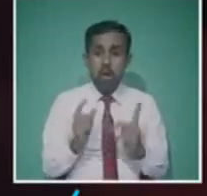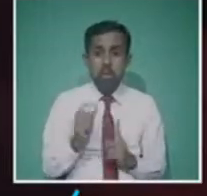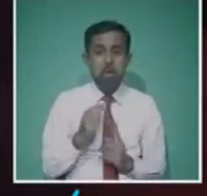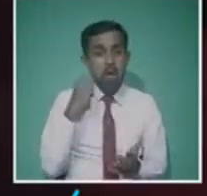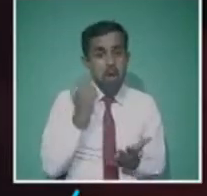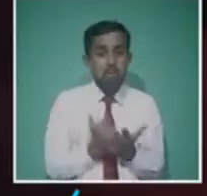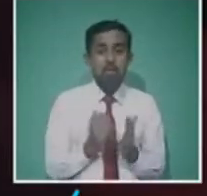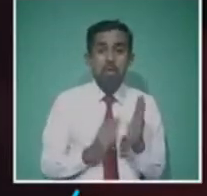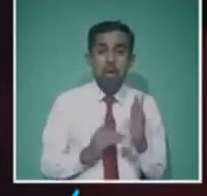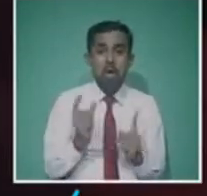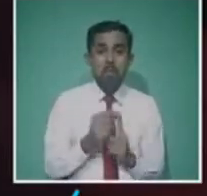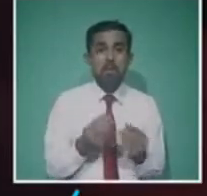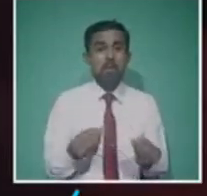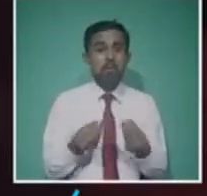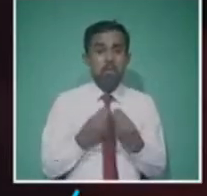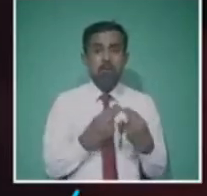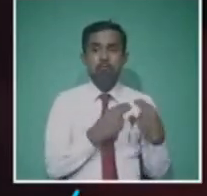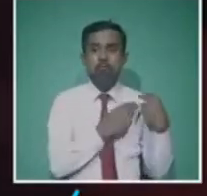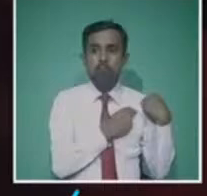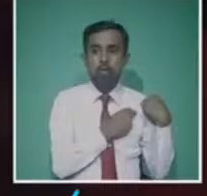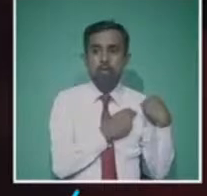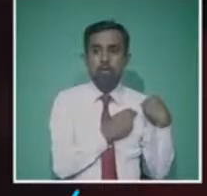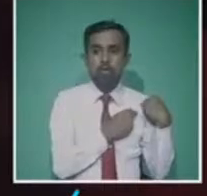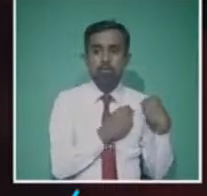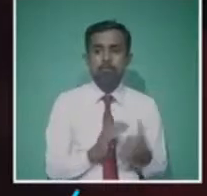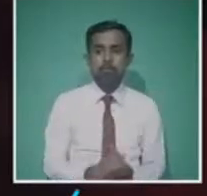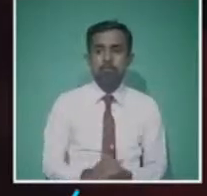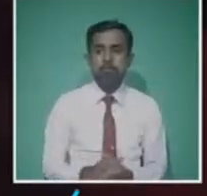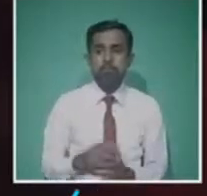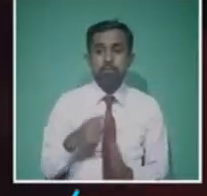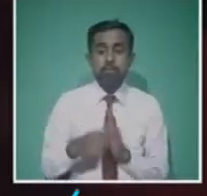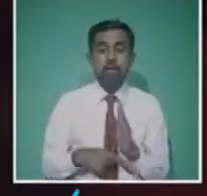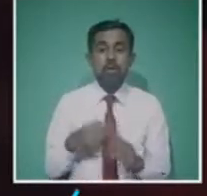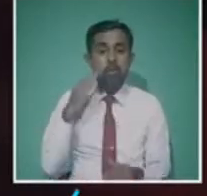අභියෝගාත්මක අමාත්‍යාංශයේ අපිට පැවරිච්ච වගකීම විශේෂයෙන්ම